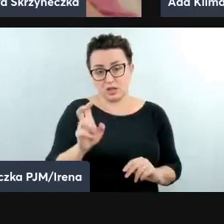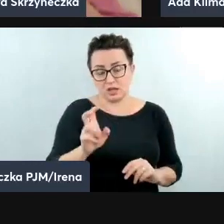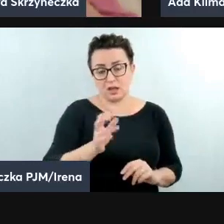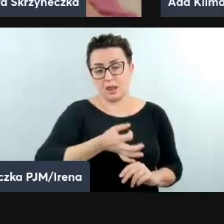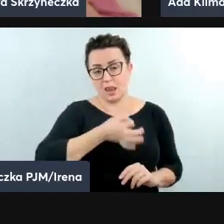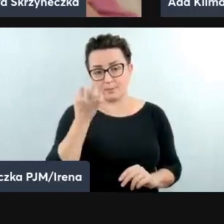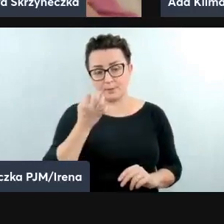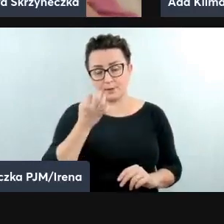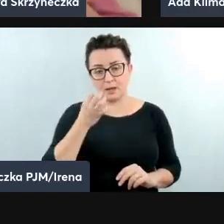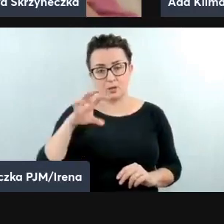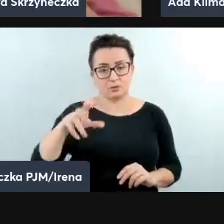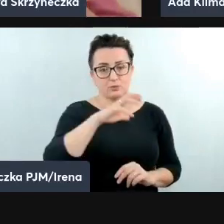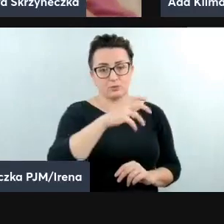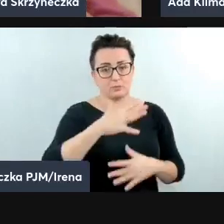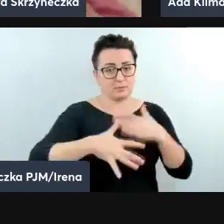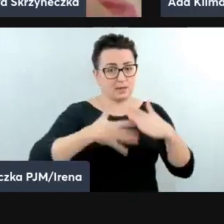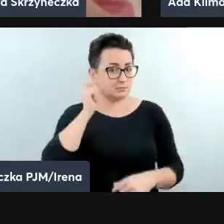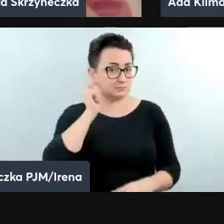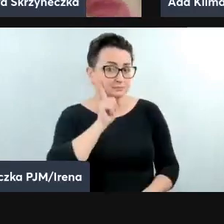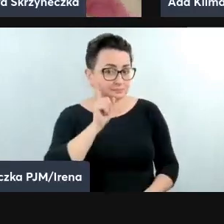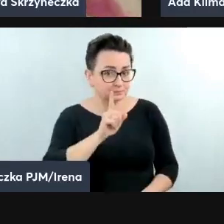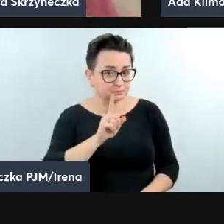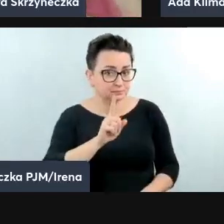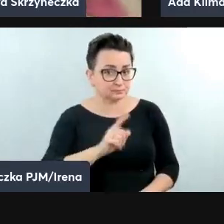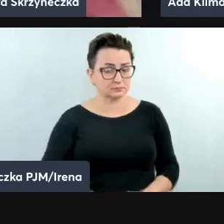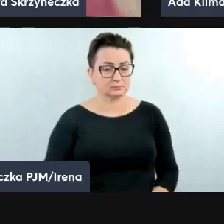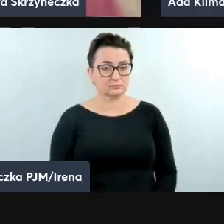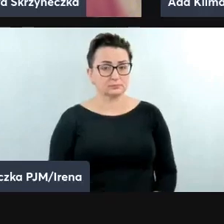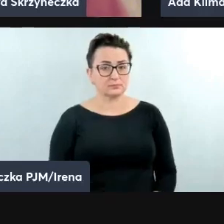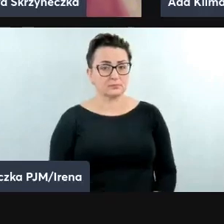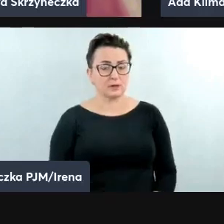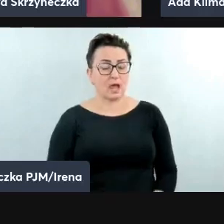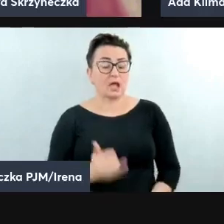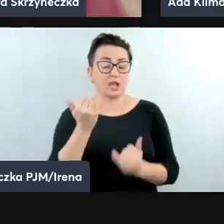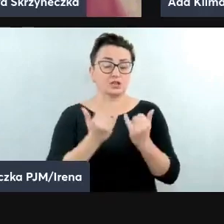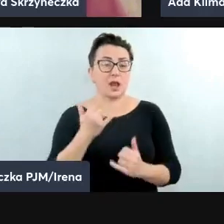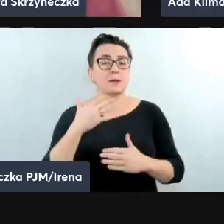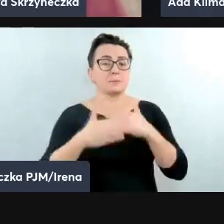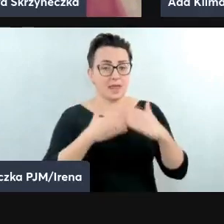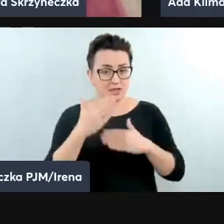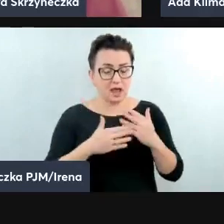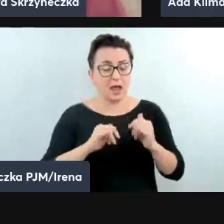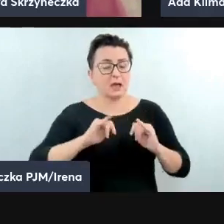A jeśli tak, to wtedy jak to robić, nie? A propos tego, że czasem